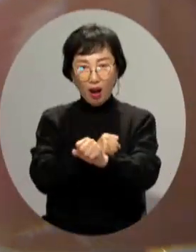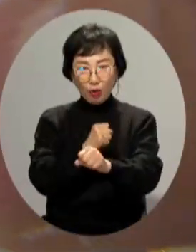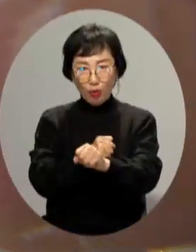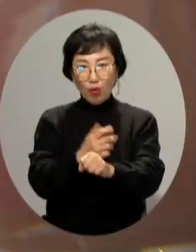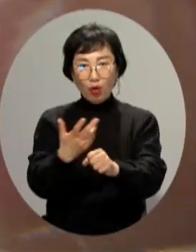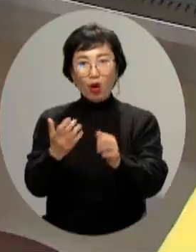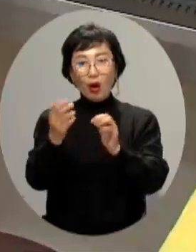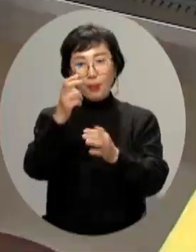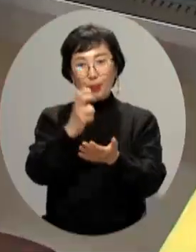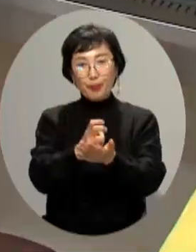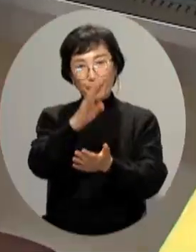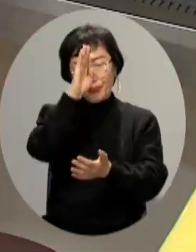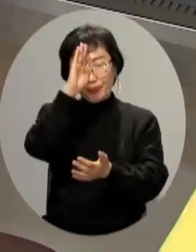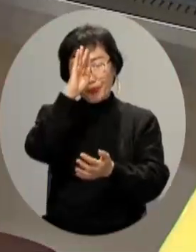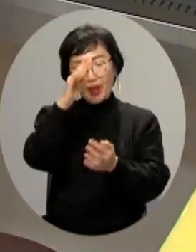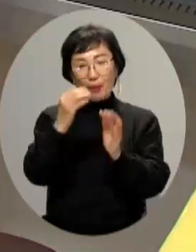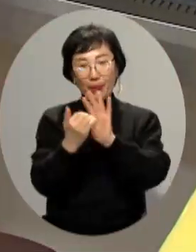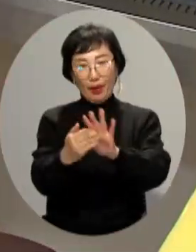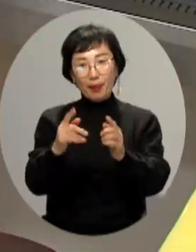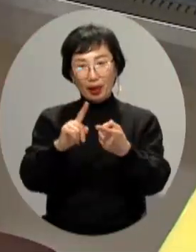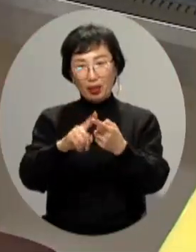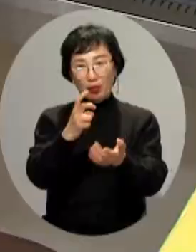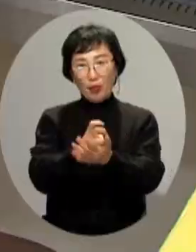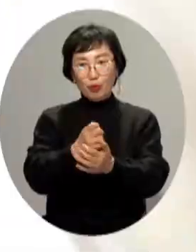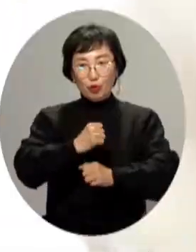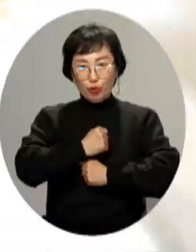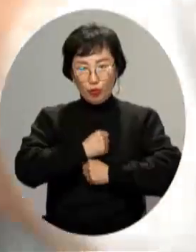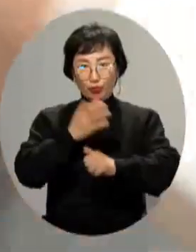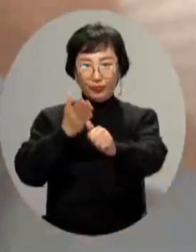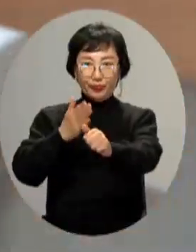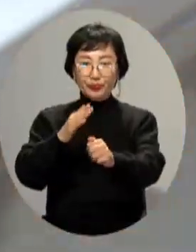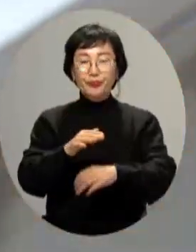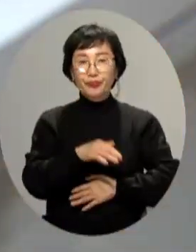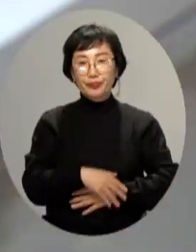예방수칙 준수도 당부했습니다. MBC 뉴스 전재웅입니다.